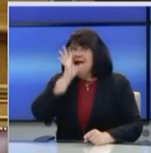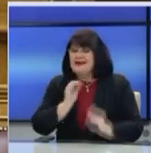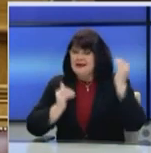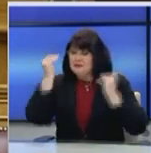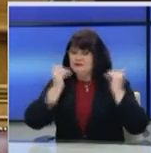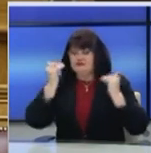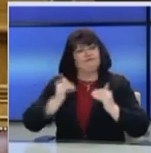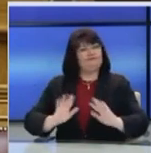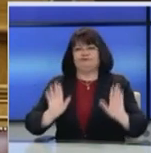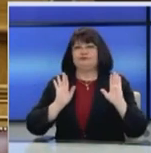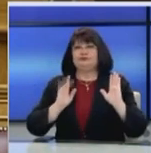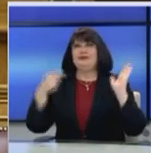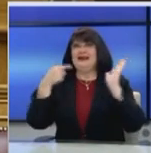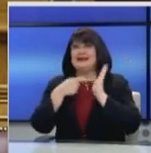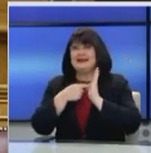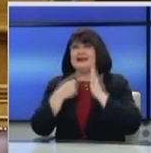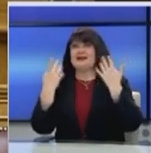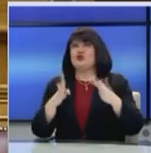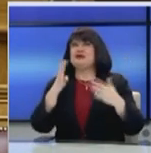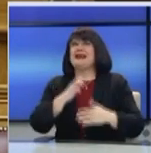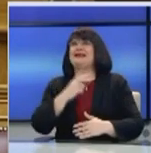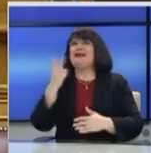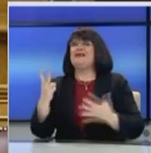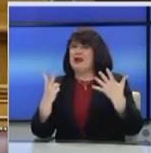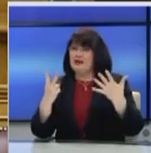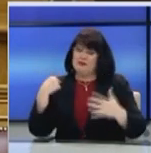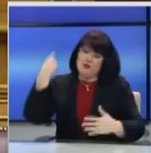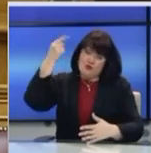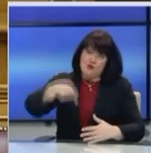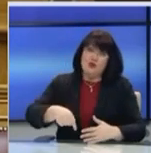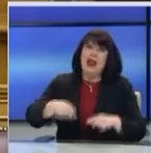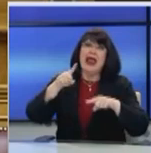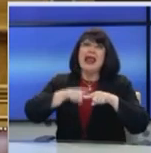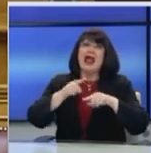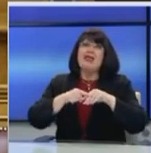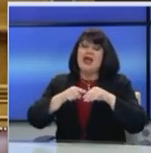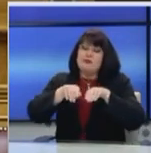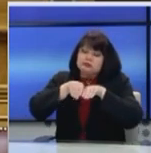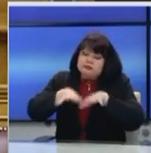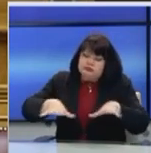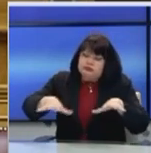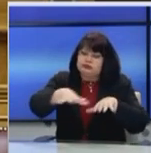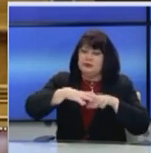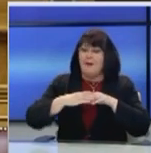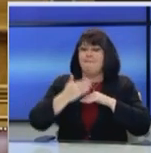αμφισβήτησης. Για πρώτη φορά από το 1947 η Ελλάδα μεγαλώνει.